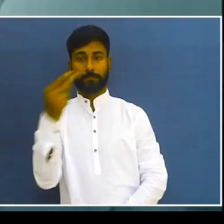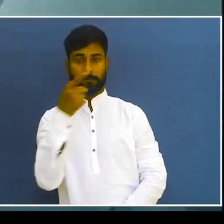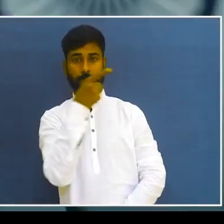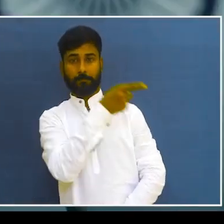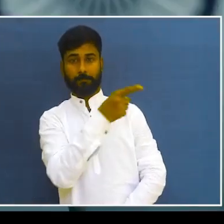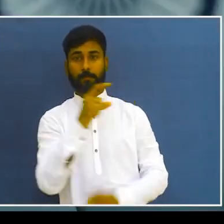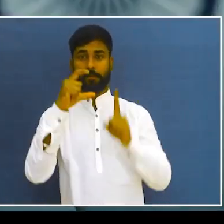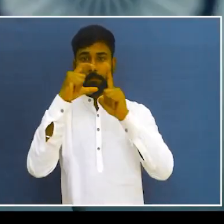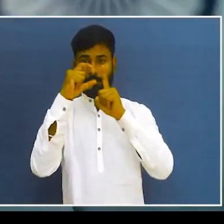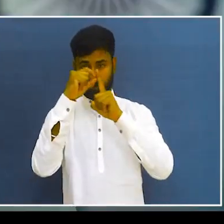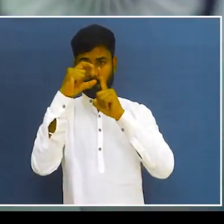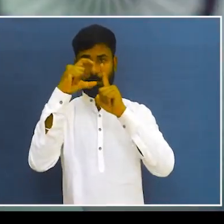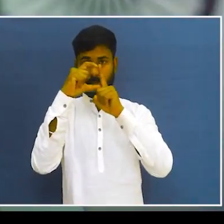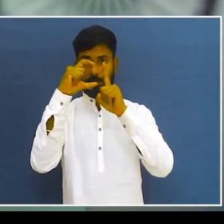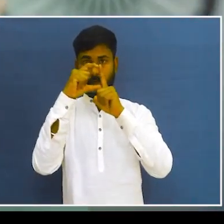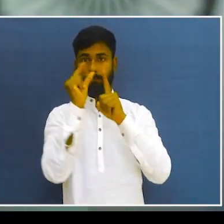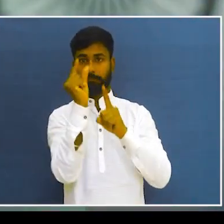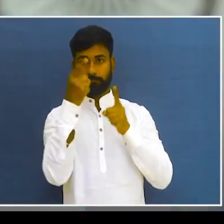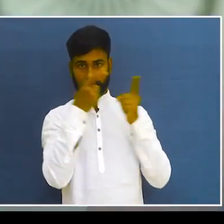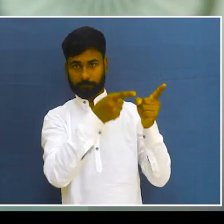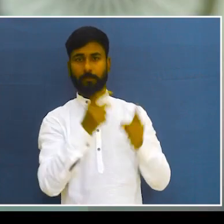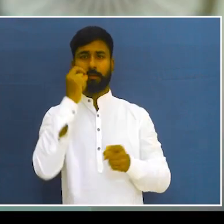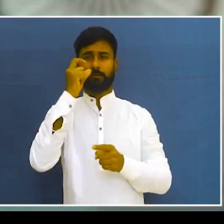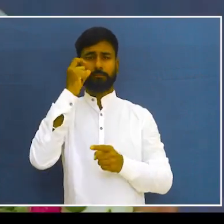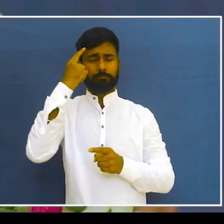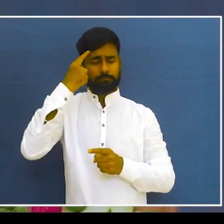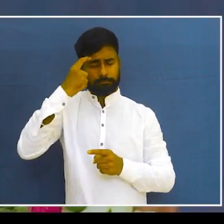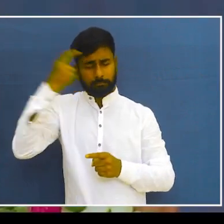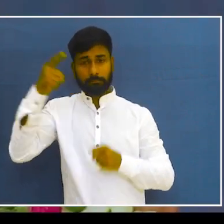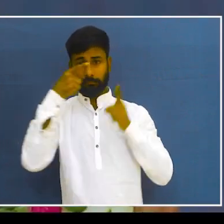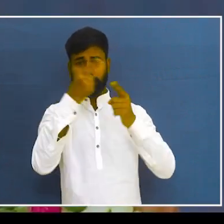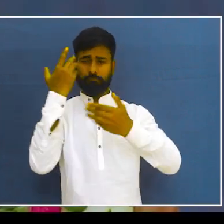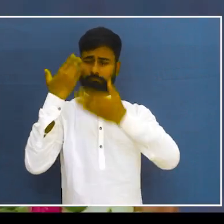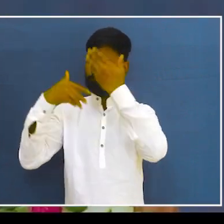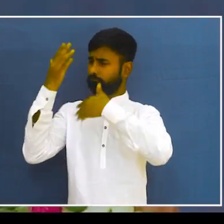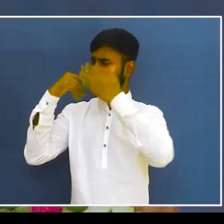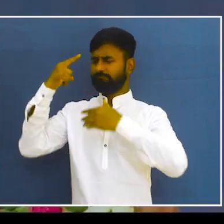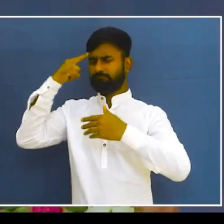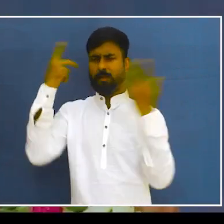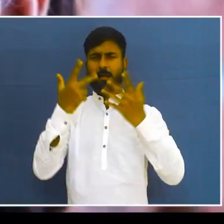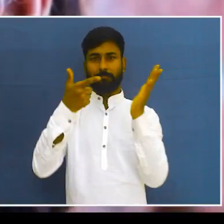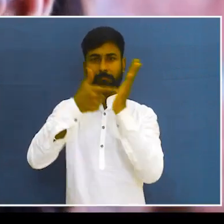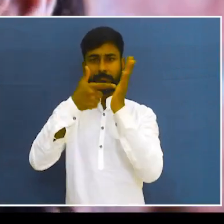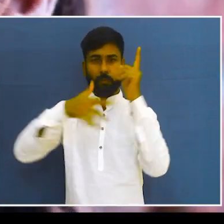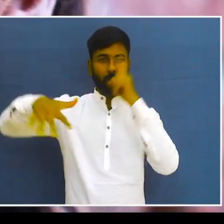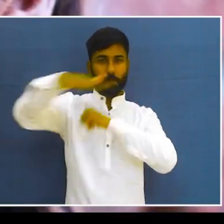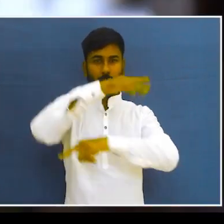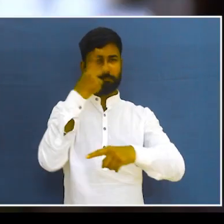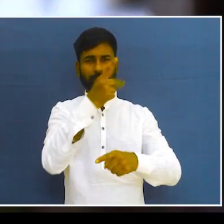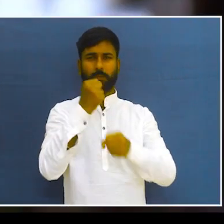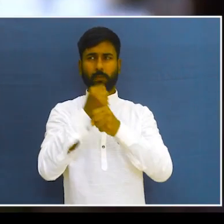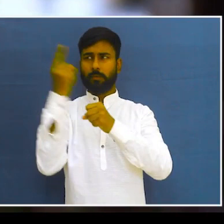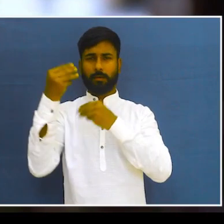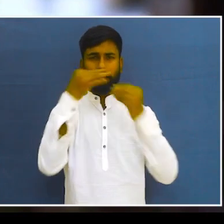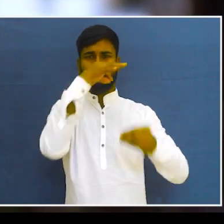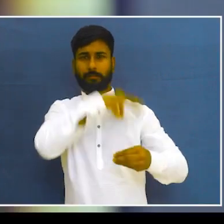आत्मसात कर मोदी सरकार गरीब कल्याण व गरीबी उन्मूलन के लक्ष्य के साथ कई महत्वपूर्ण योजनाओं